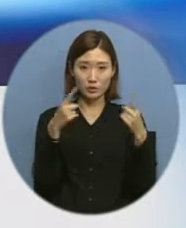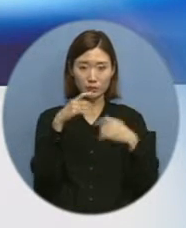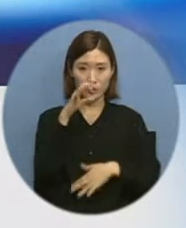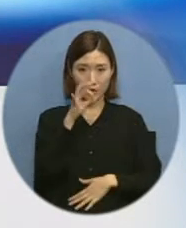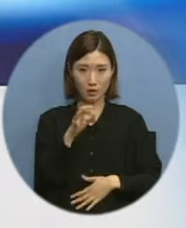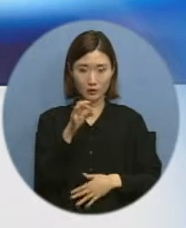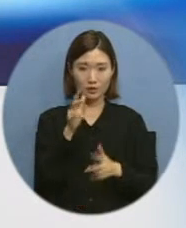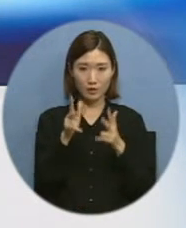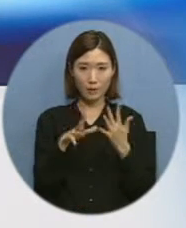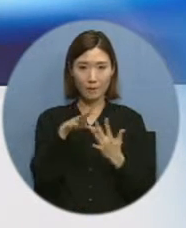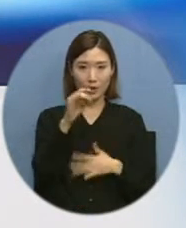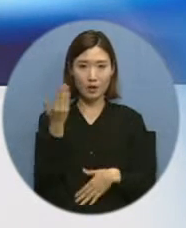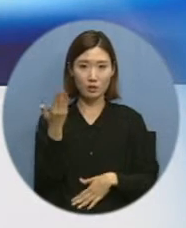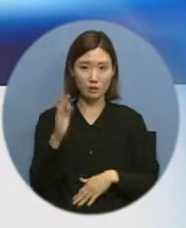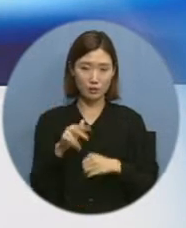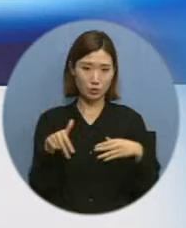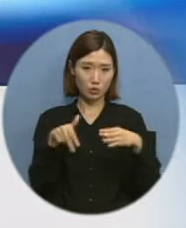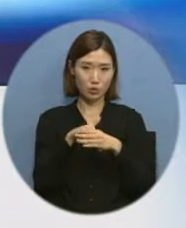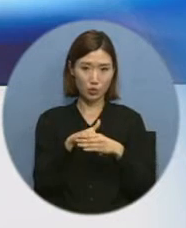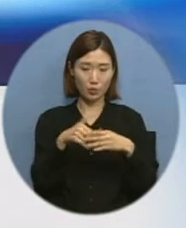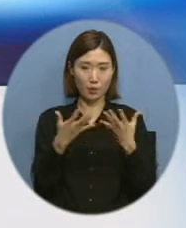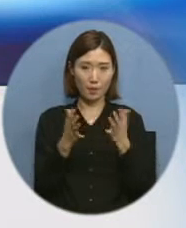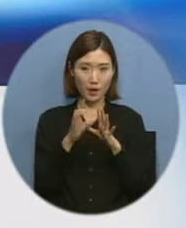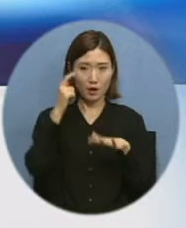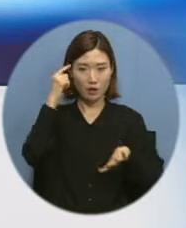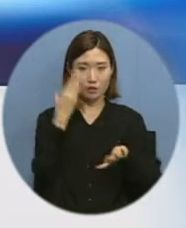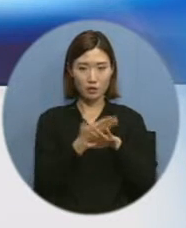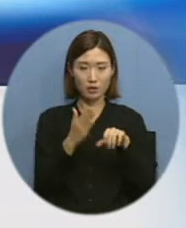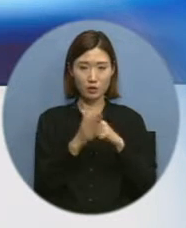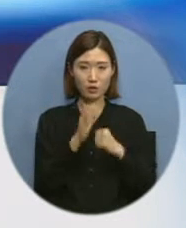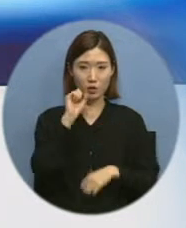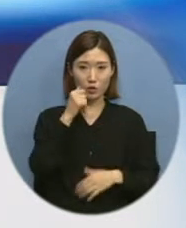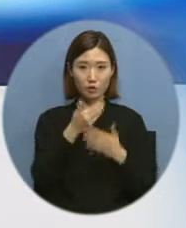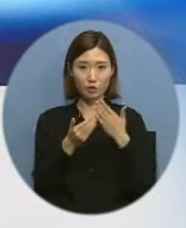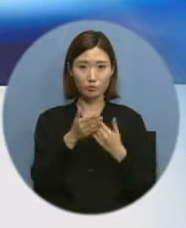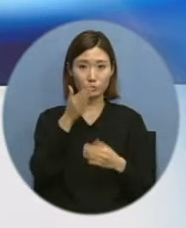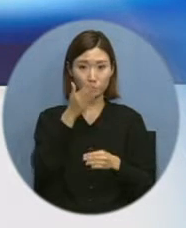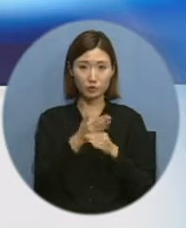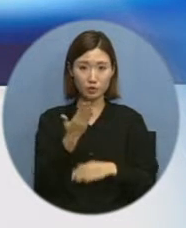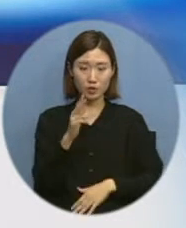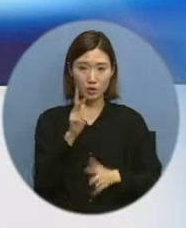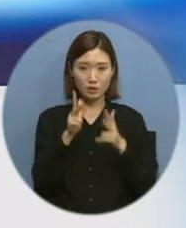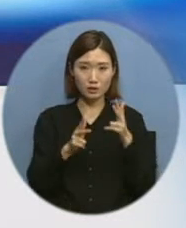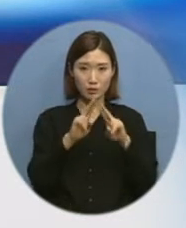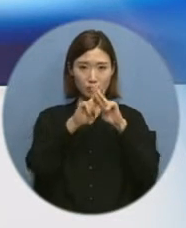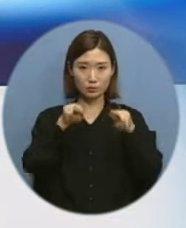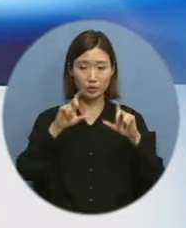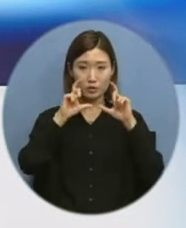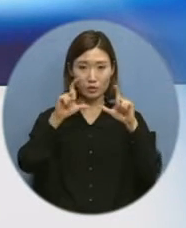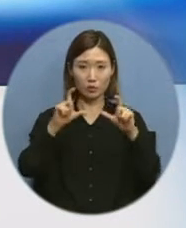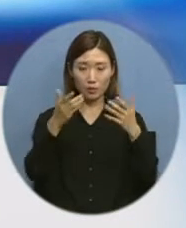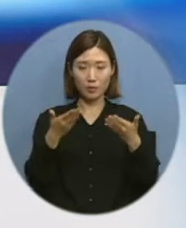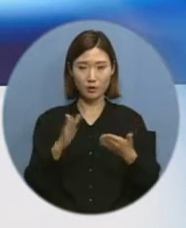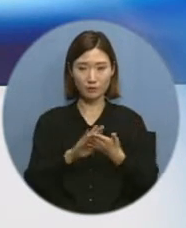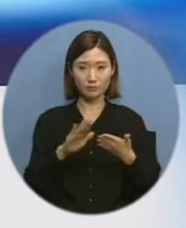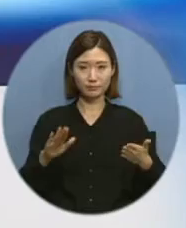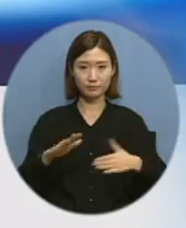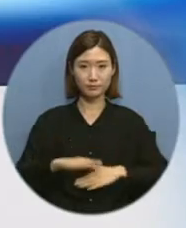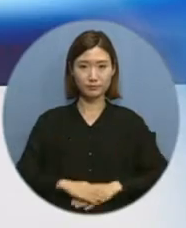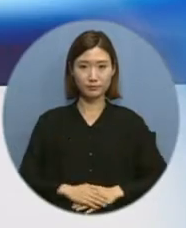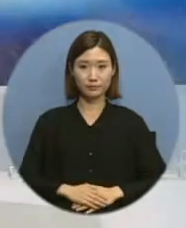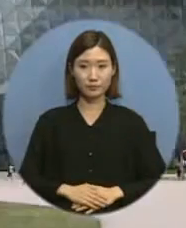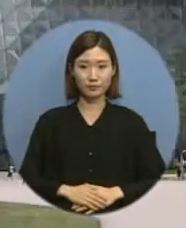사업에 선정됐지만 종교단체 반대로 난항을 겪었는데요. 결국 사업 무산 선고를 받았습니다. 박용